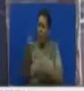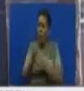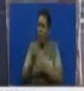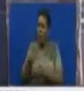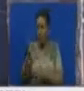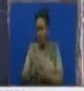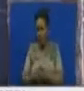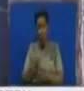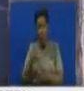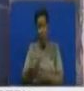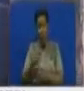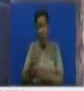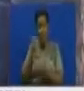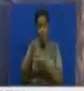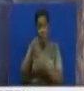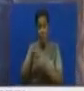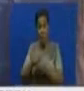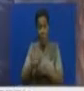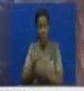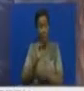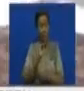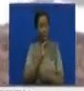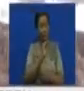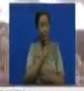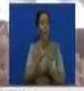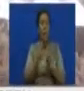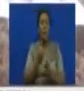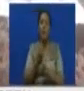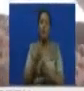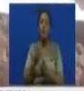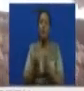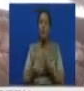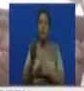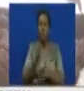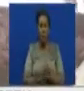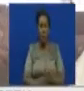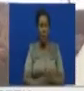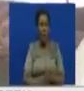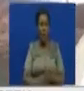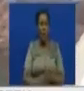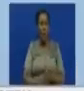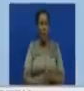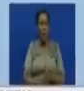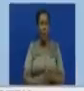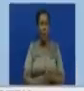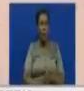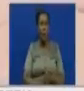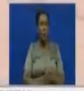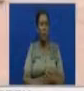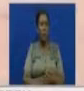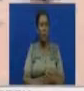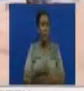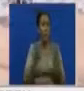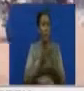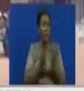kupeleka mzigo wake, inashindikana kupeleka na asubuhi tena asubuhi. Kuna chanzo kingine cha generator ambacho umeme wake